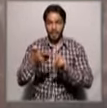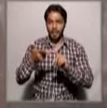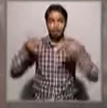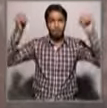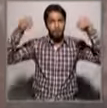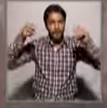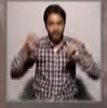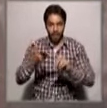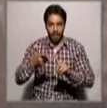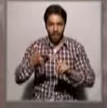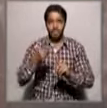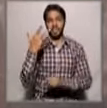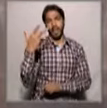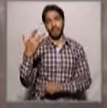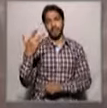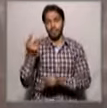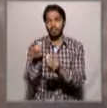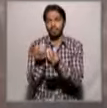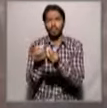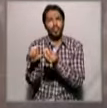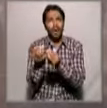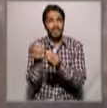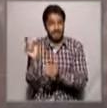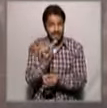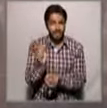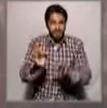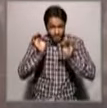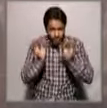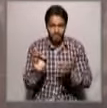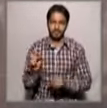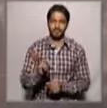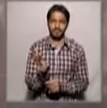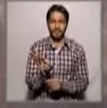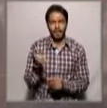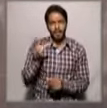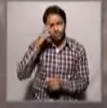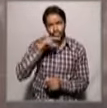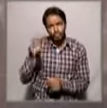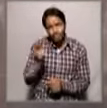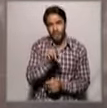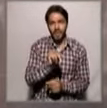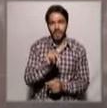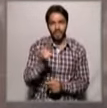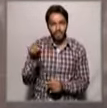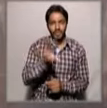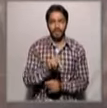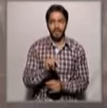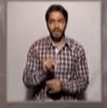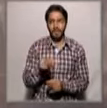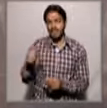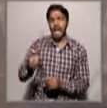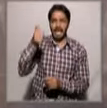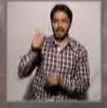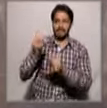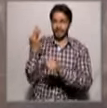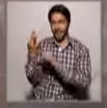إلى ما يمكن أن يسمى بالقرب من الإسلام، لكن لا نستطيع أن نقول أنها معاملة إسلامية خالصة،